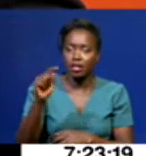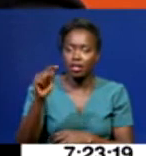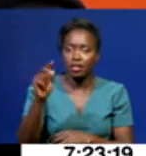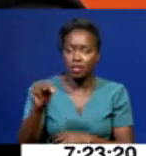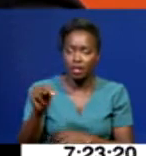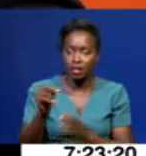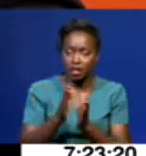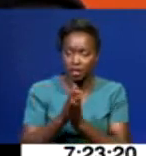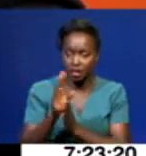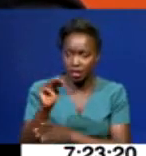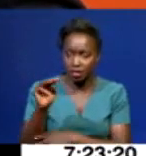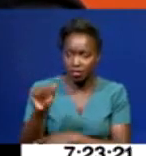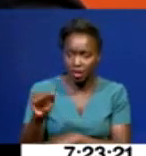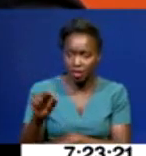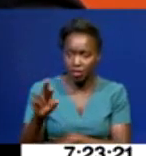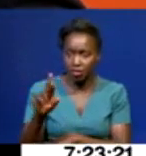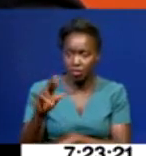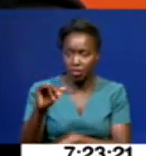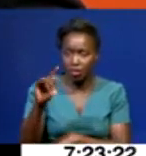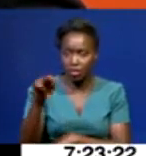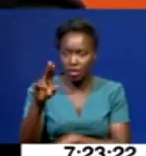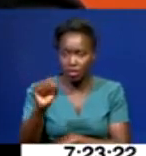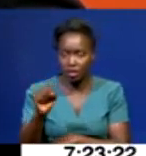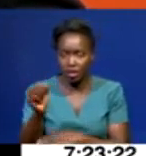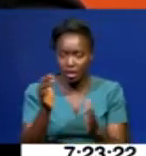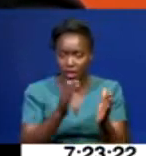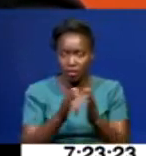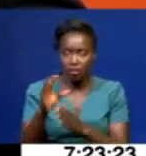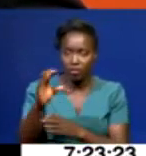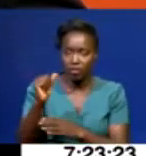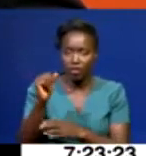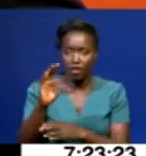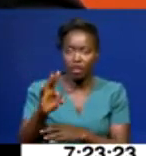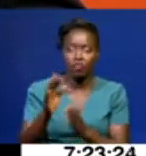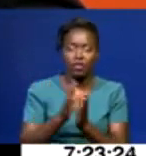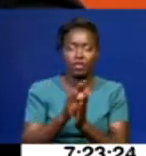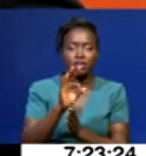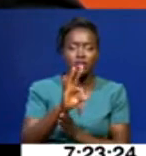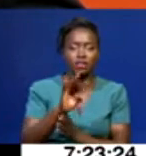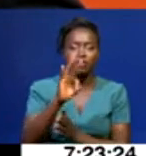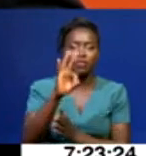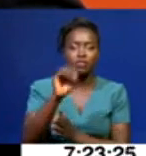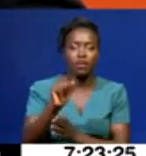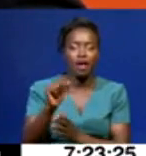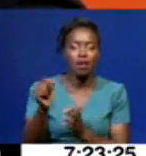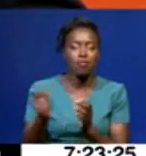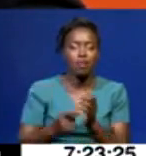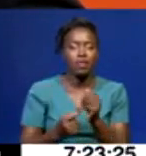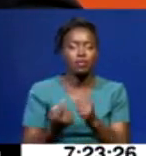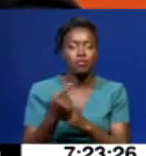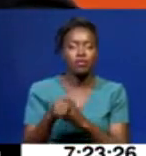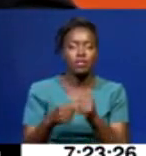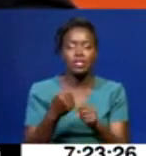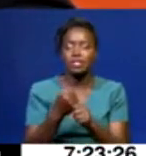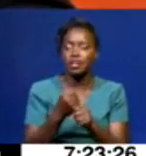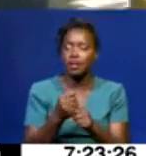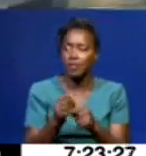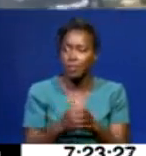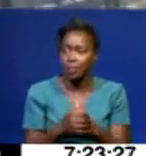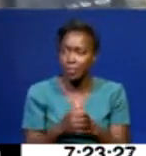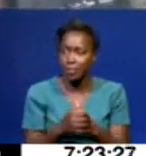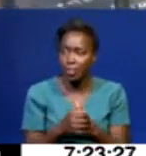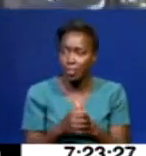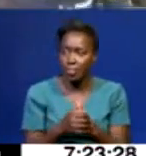zitatumiwa kukiandaa kikosi hicho kwa michuano ya kufuzu ya CAF na FIFA itakayoandaliwa mwezi Novemba mwaka huu.